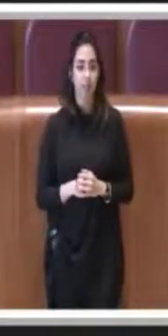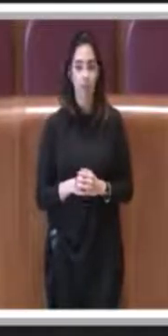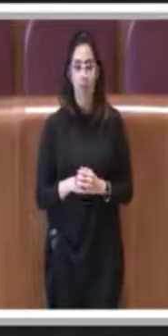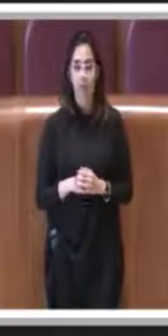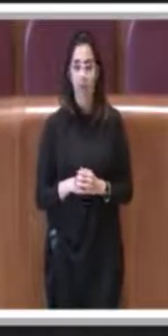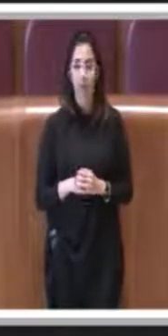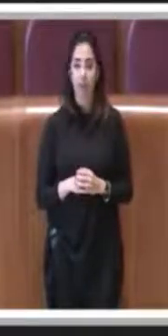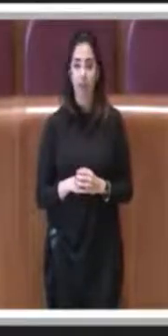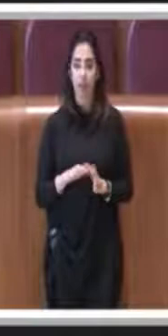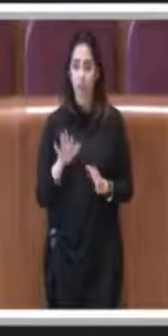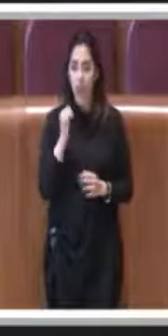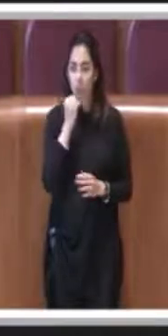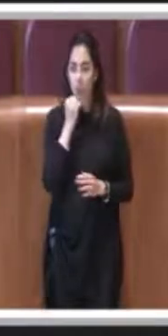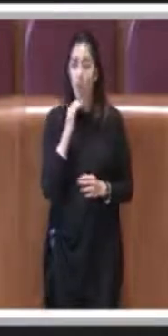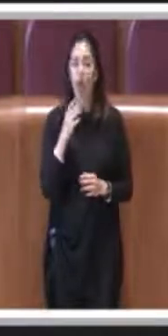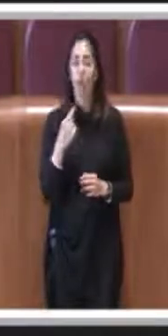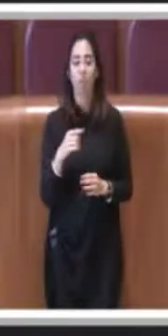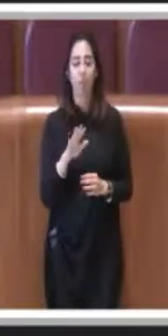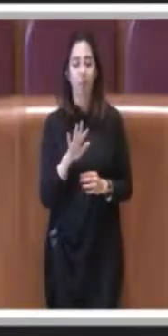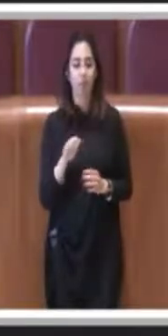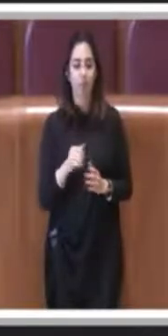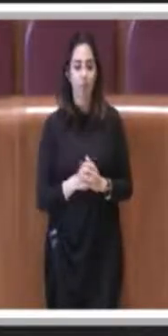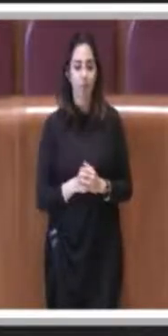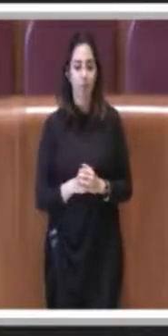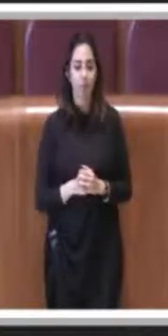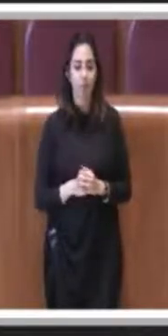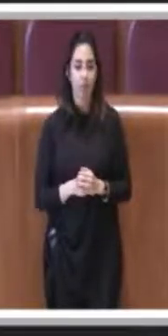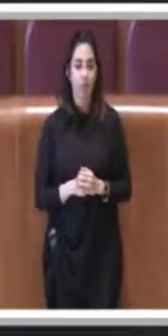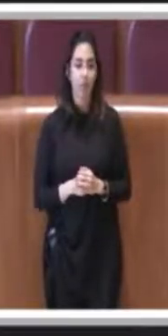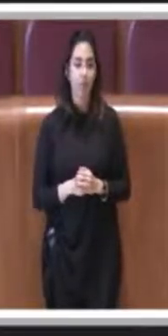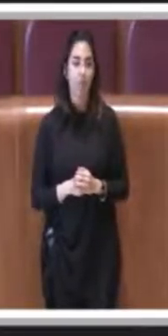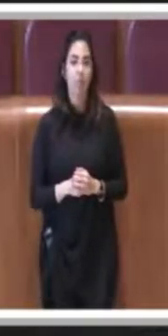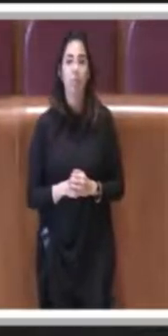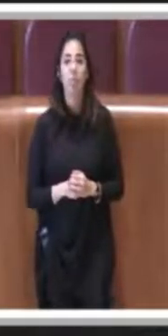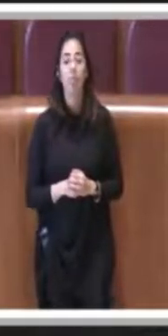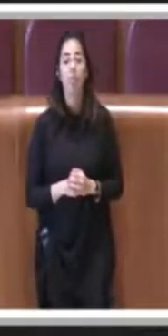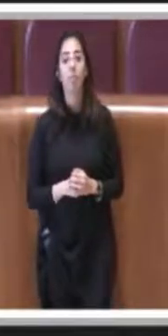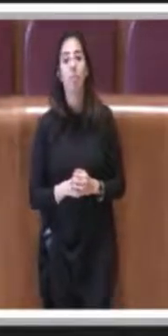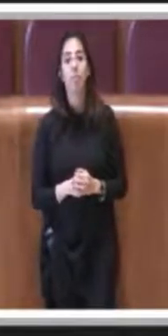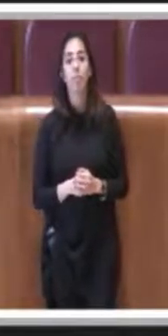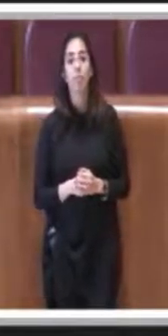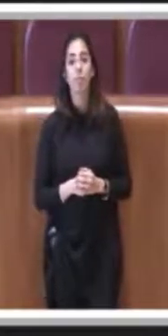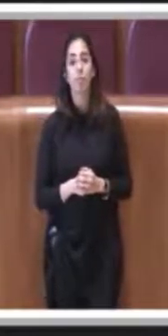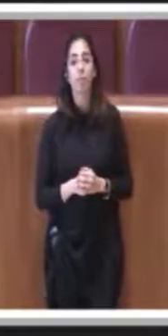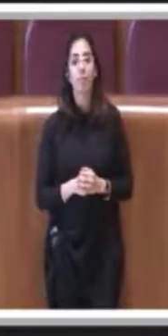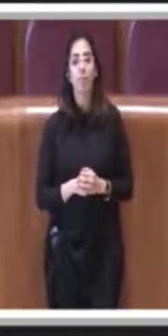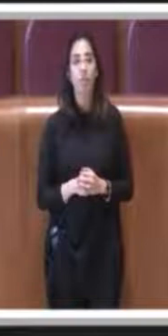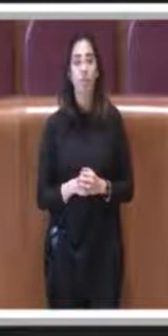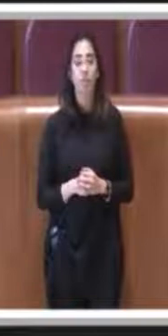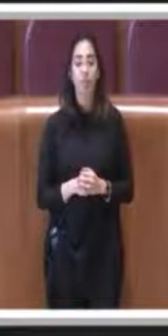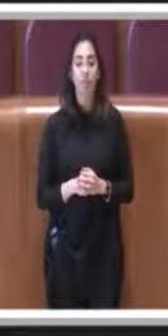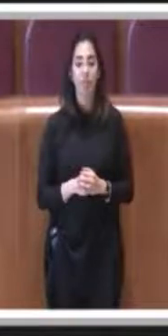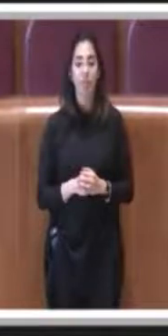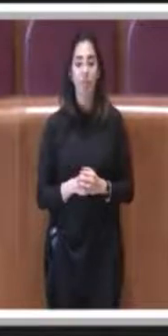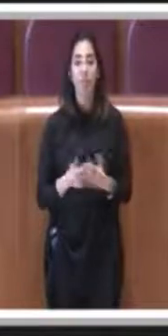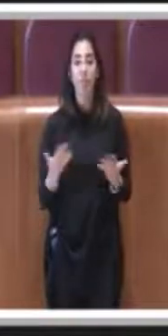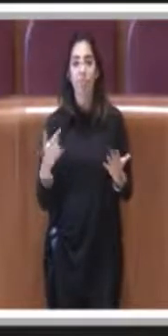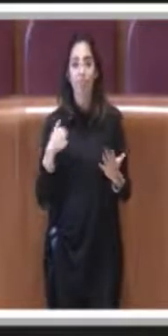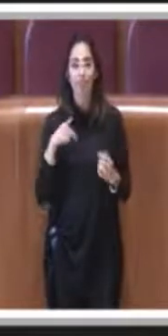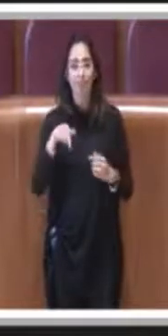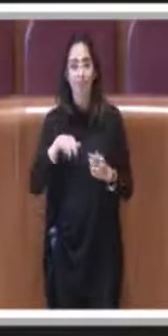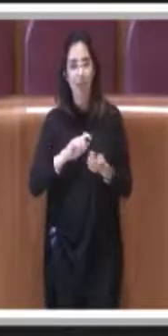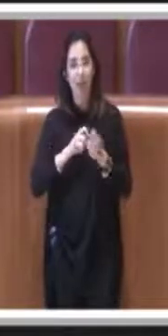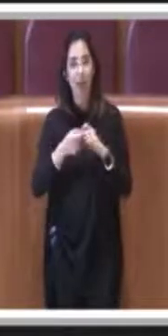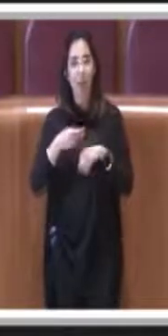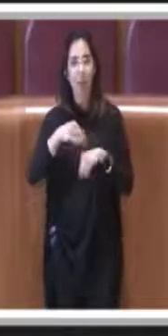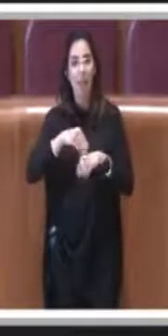Aspetti, scusi, chiedo scusa. Eccoci qua. Bene. Sì, allora ho presentato questo emendamento